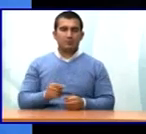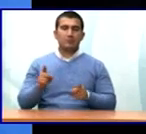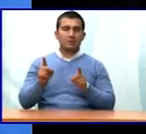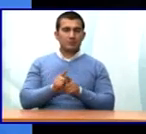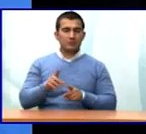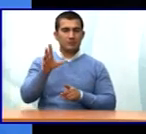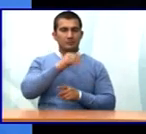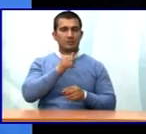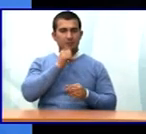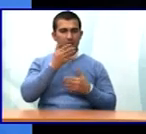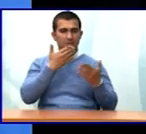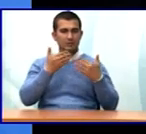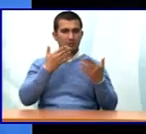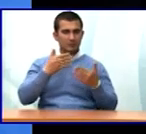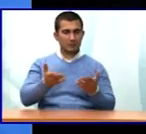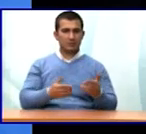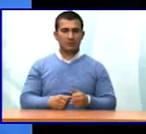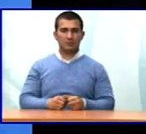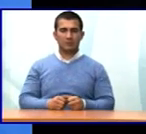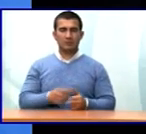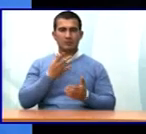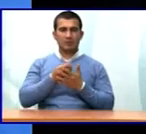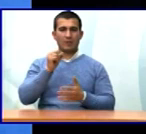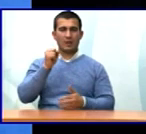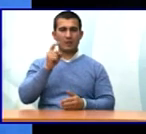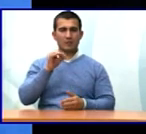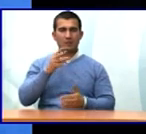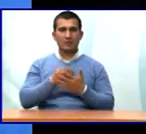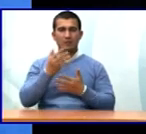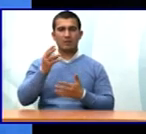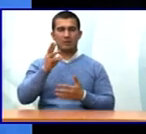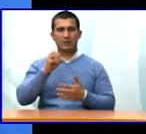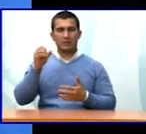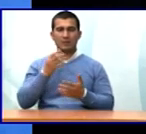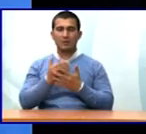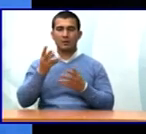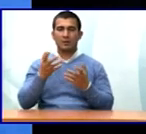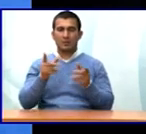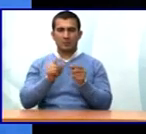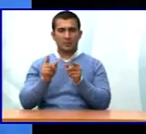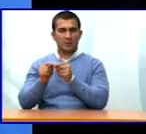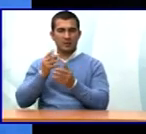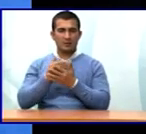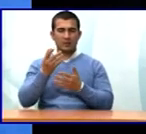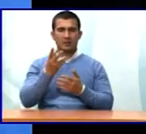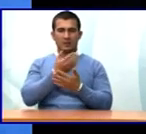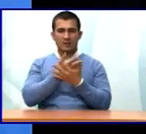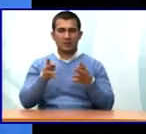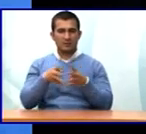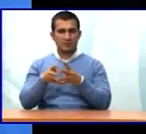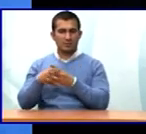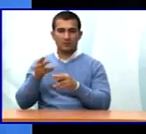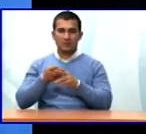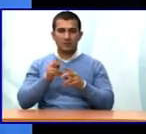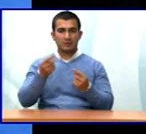bilan o'rtoqlashing. Va oxirgisi, azotning massa ulushi quyidagi qaysi birikmalarda ko'p? Demak, birikmalar berilgan. Mana